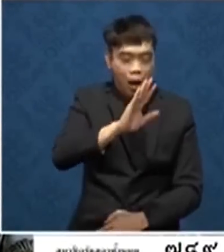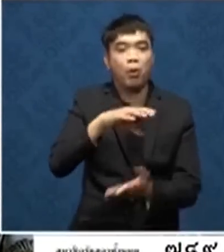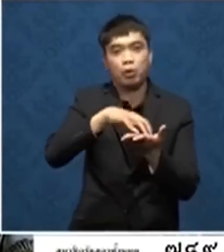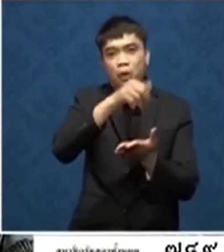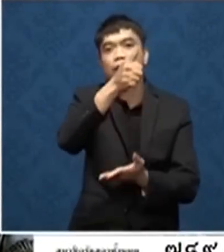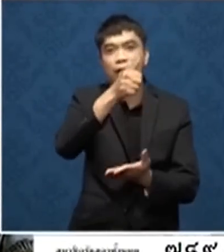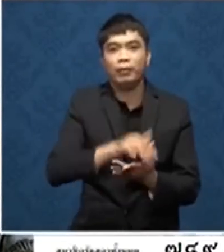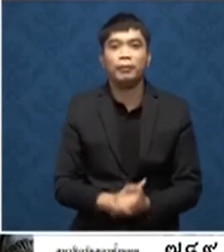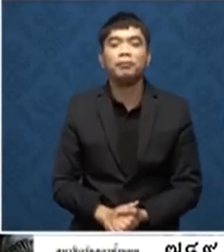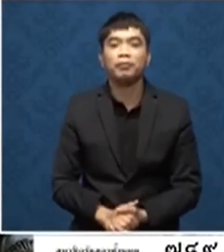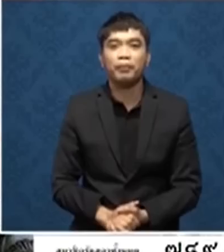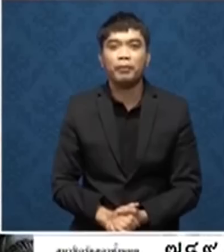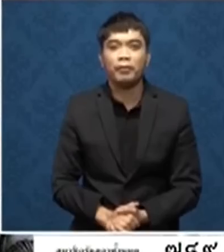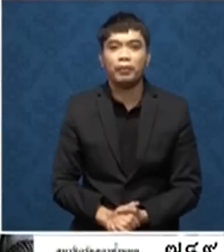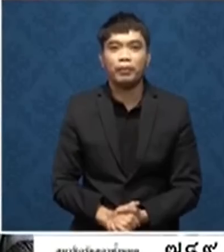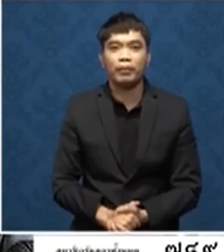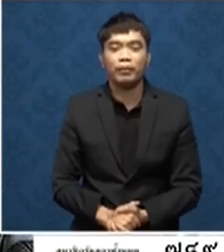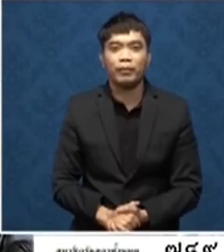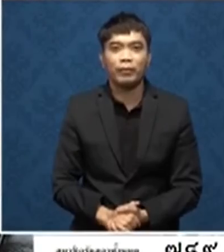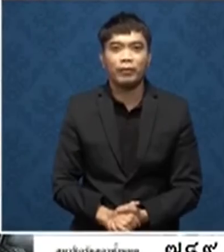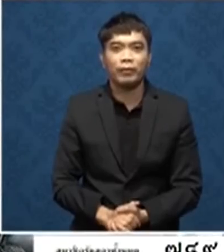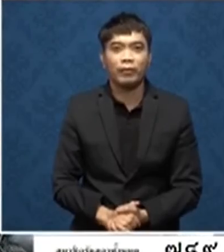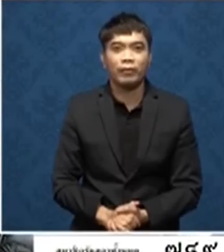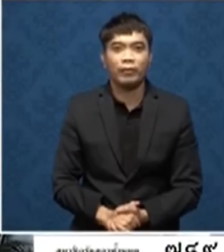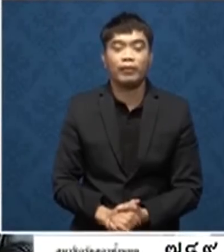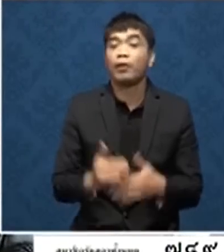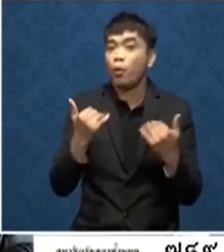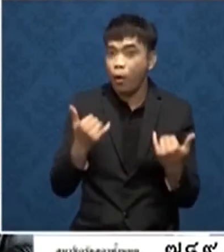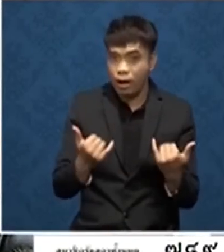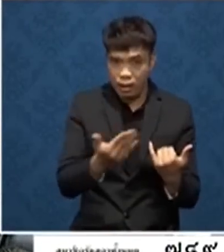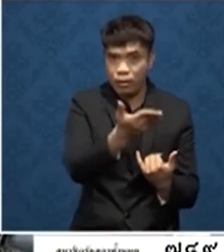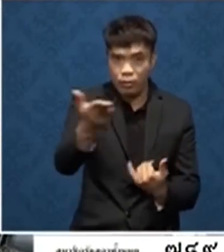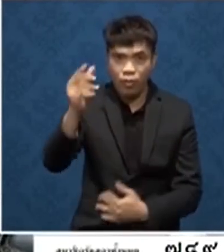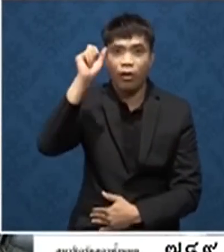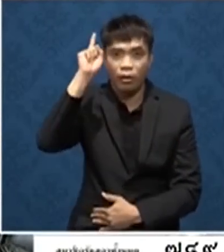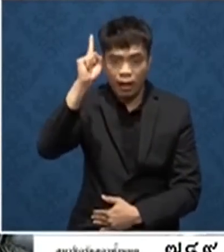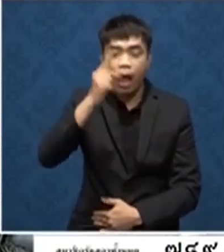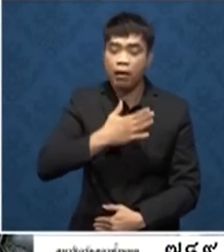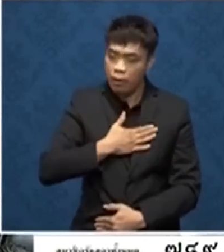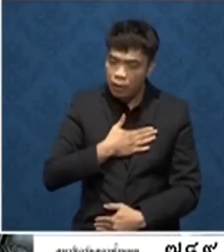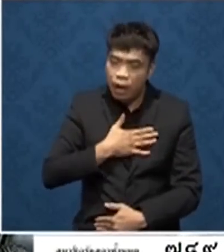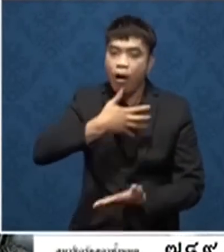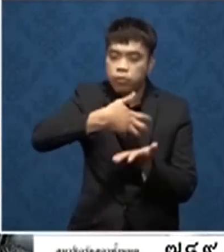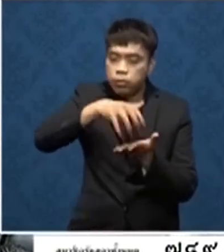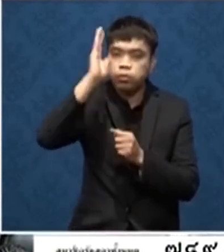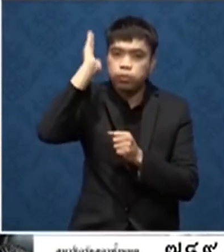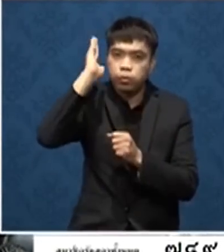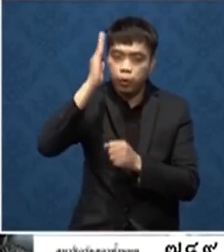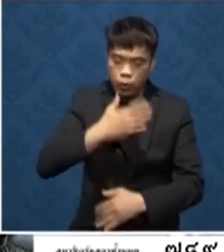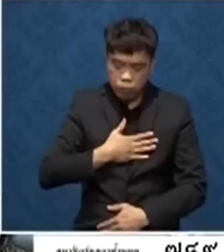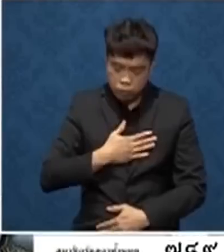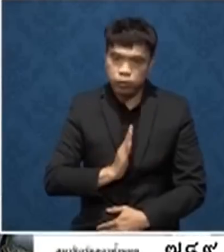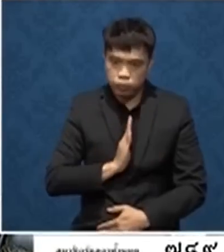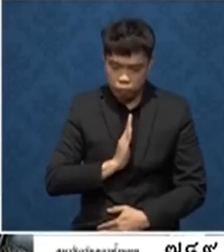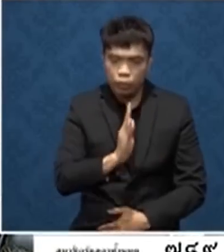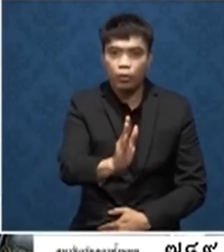คือผมถือว่าวันนี้เนี่ยท่านต้องเข้าใจครับผมพูดด้วยความบริสุทธิ์ใจแล้วก็หลาย